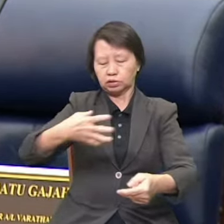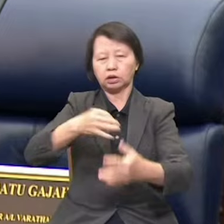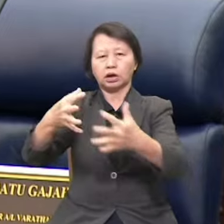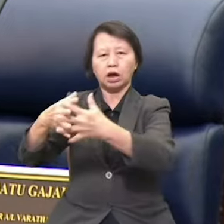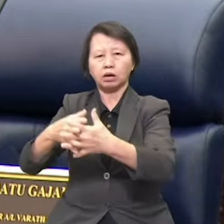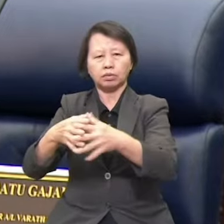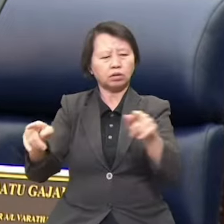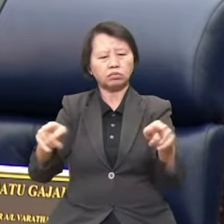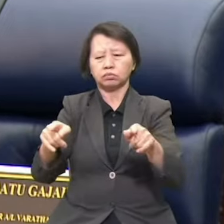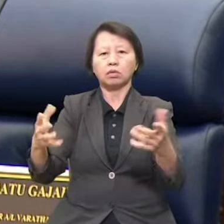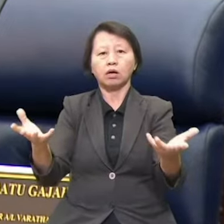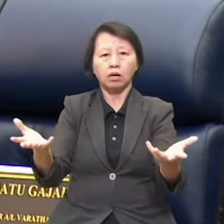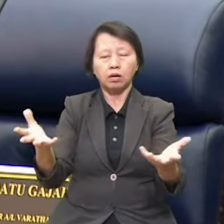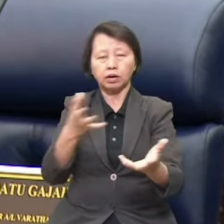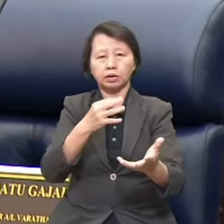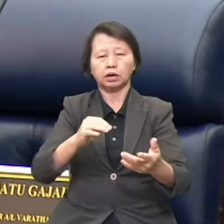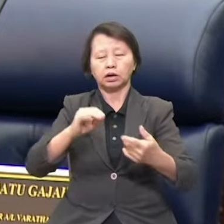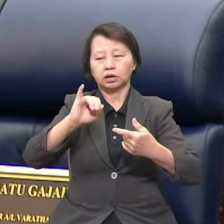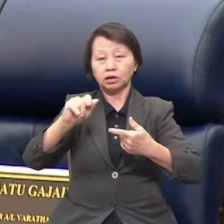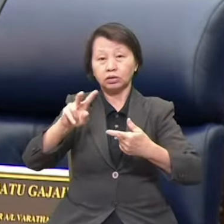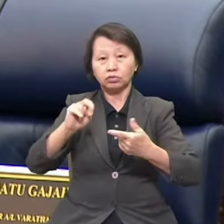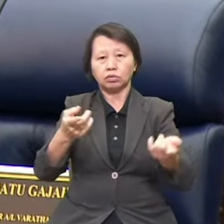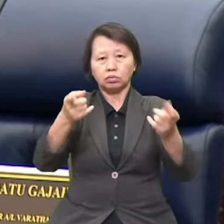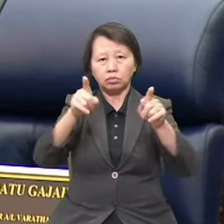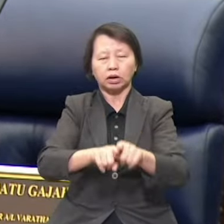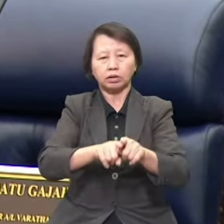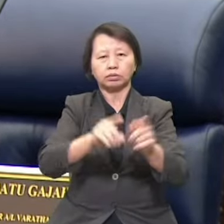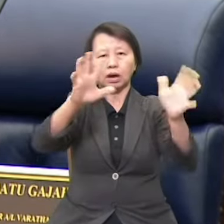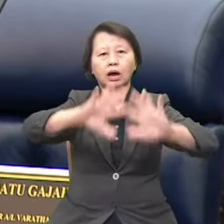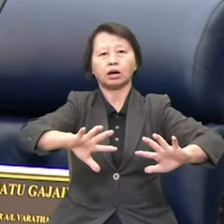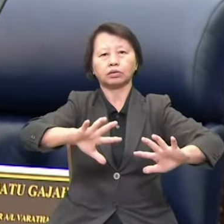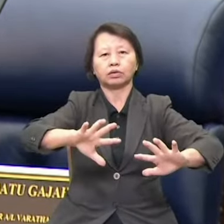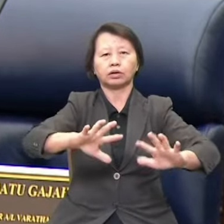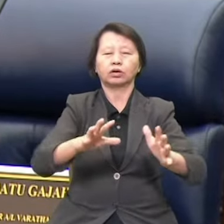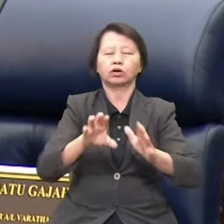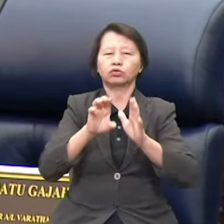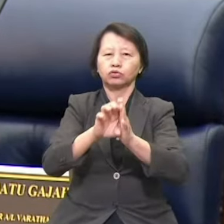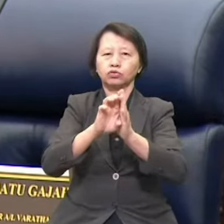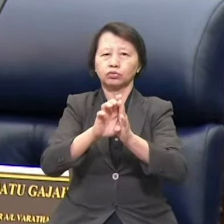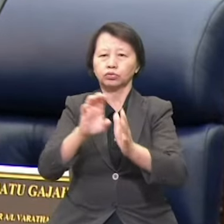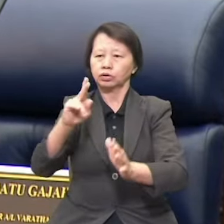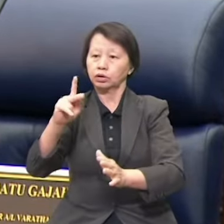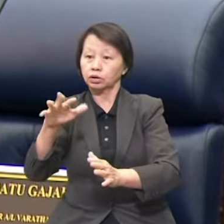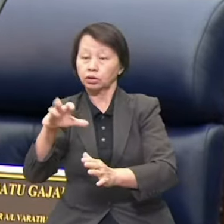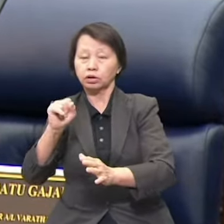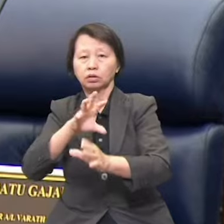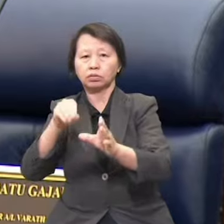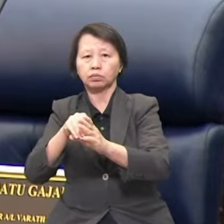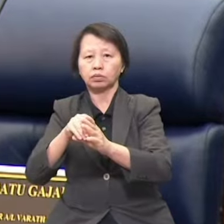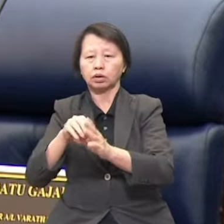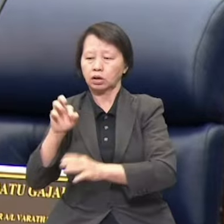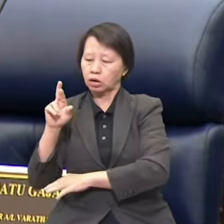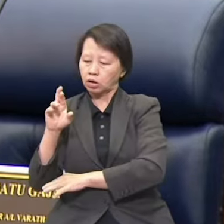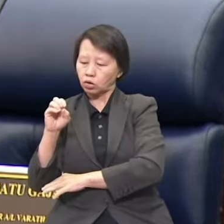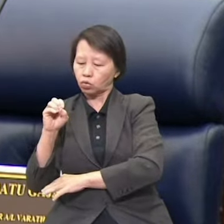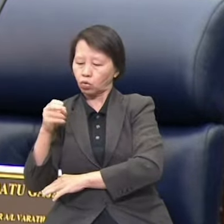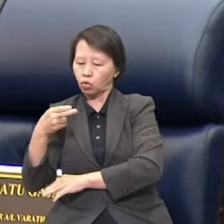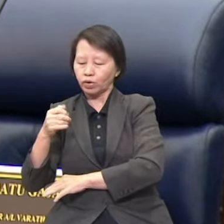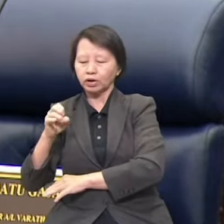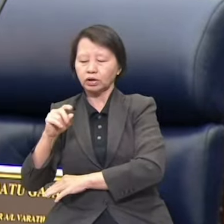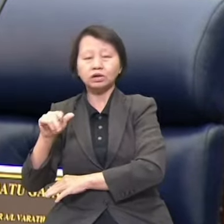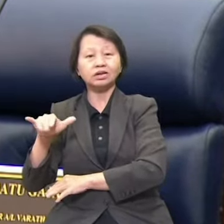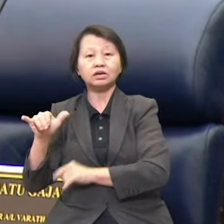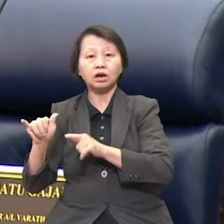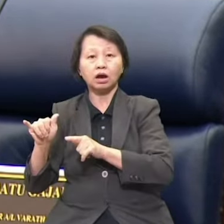isu-isu yang berlarutan di dalam ASEAN sebagai contoh kes yang melibatkan rohingya yang turut memberi kesan